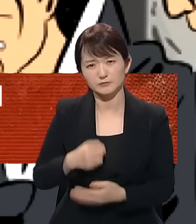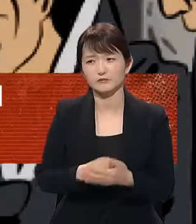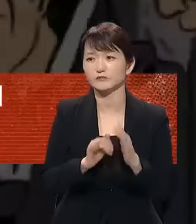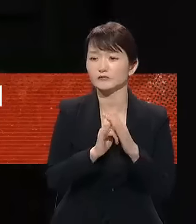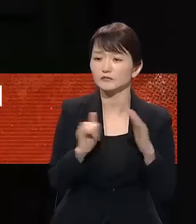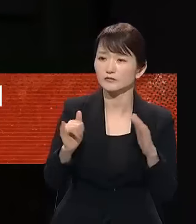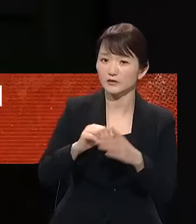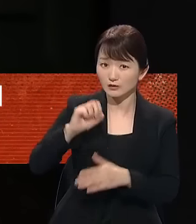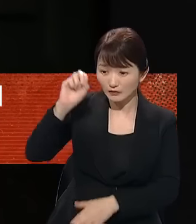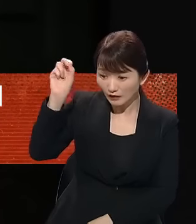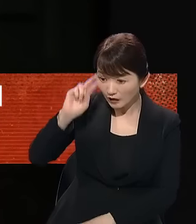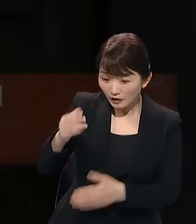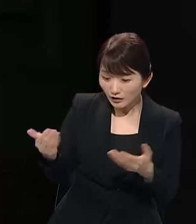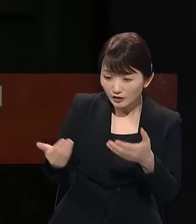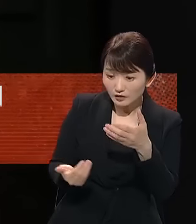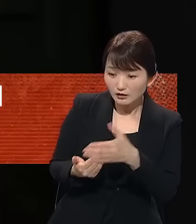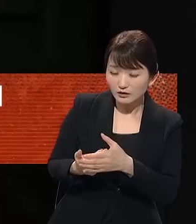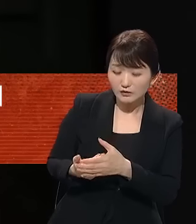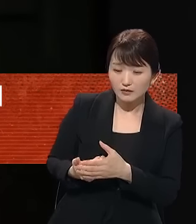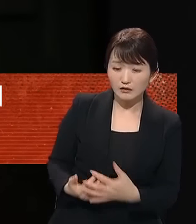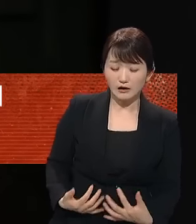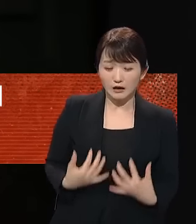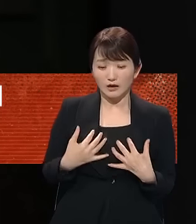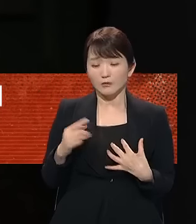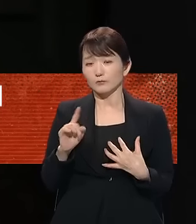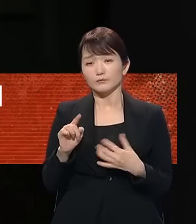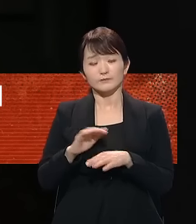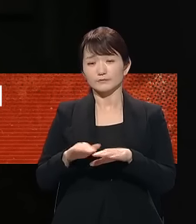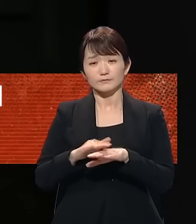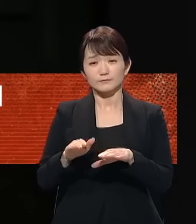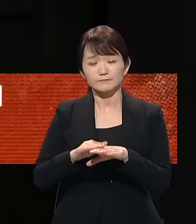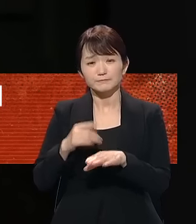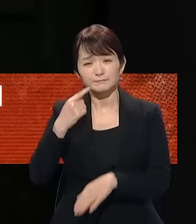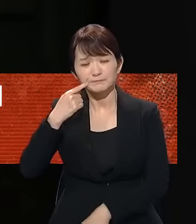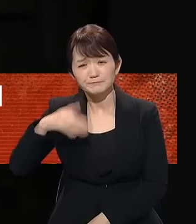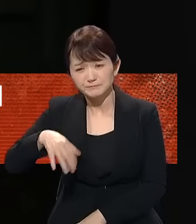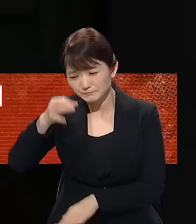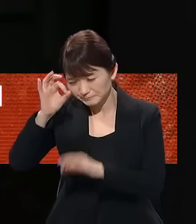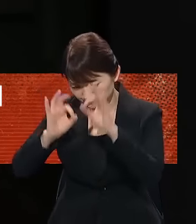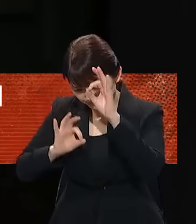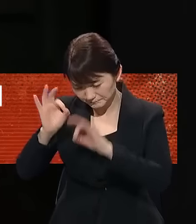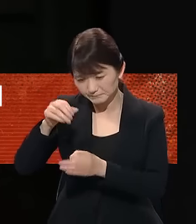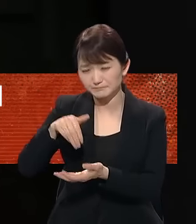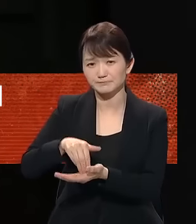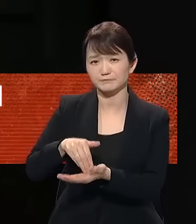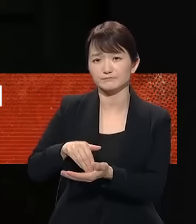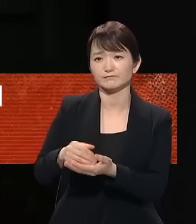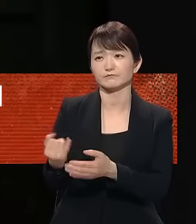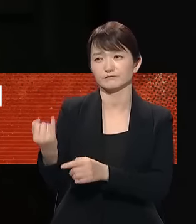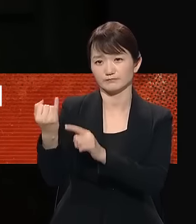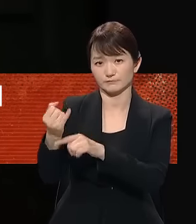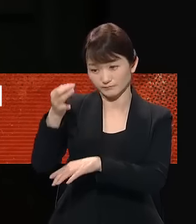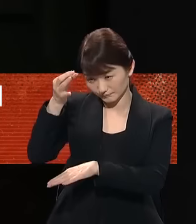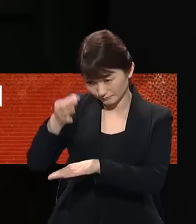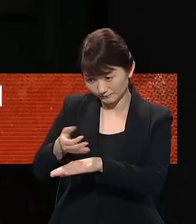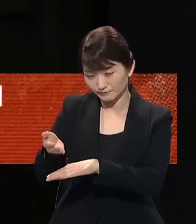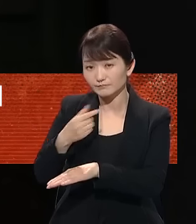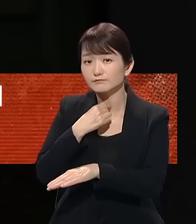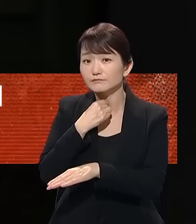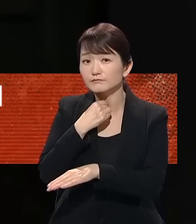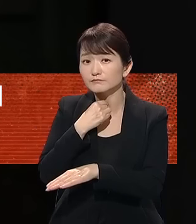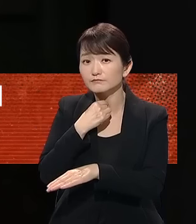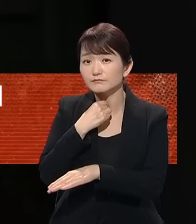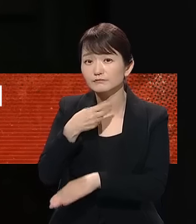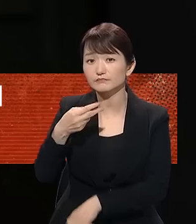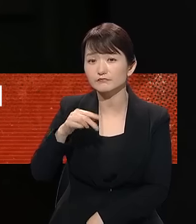역시도 갑작스러운 일에 경황이 없어서 대처가 미흡해서 실수한 거라면 반성을 하고 형님께도 사과를 드리고 싶은데